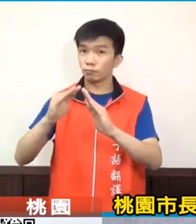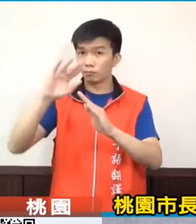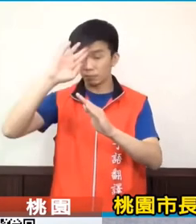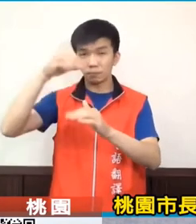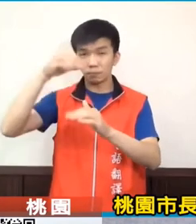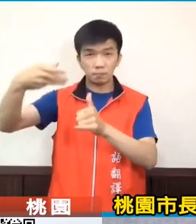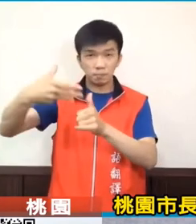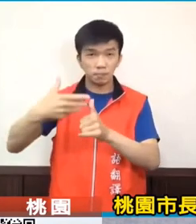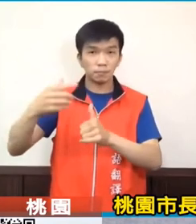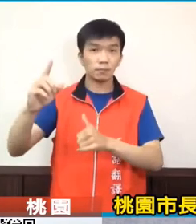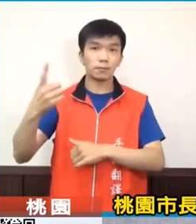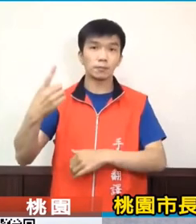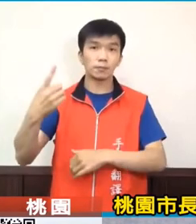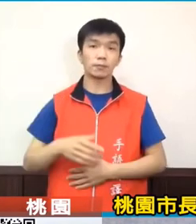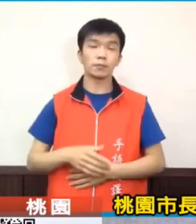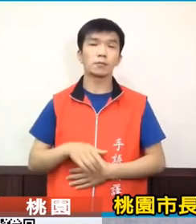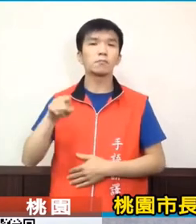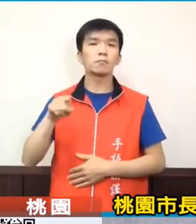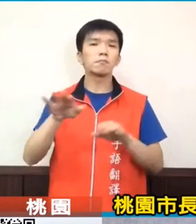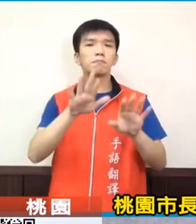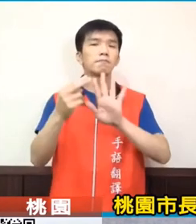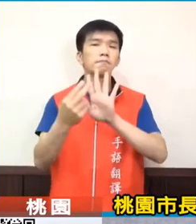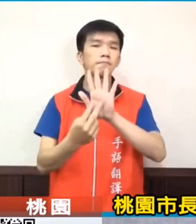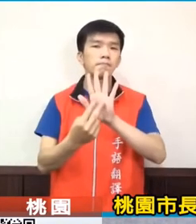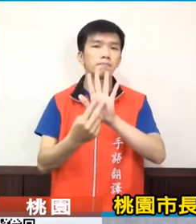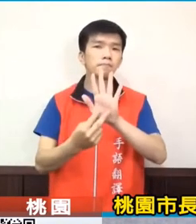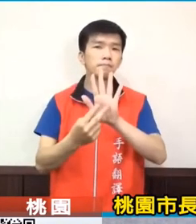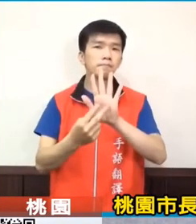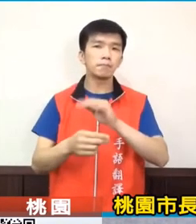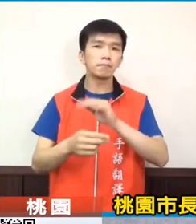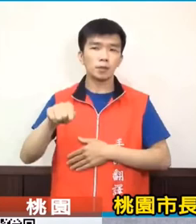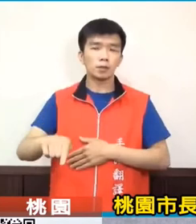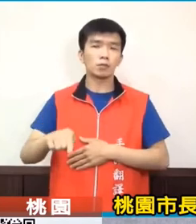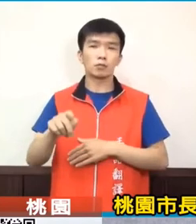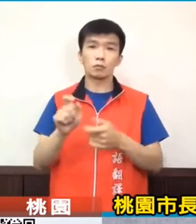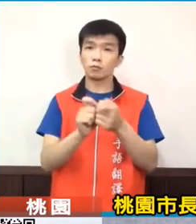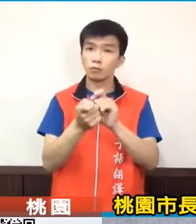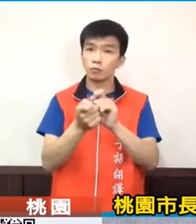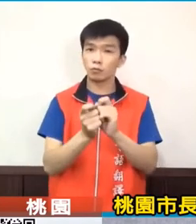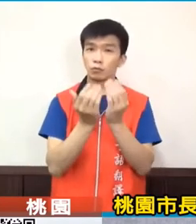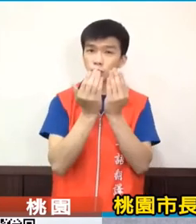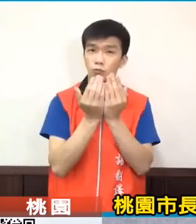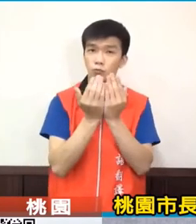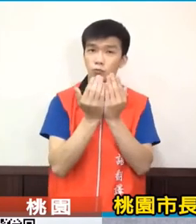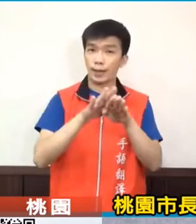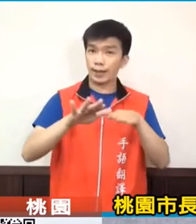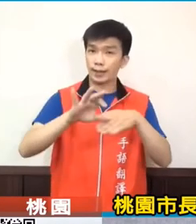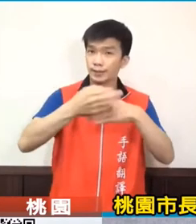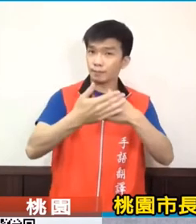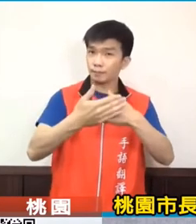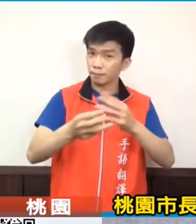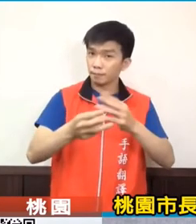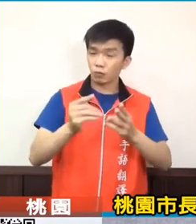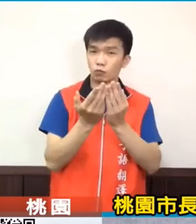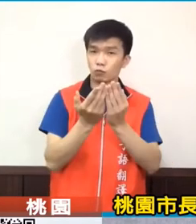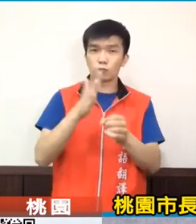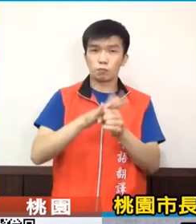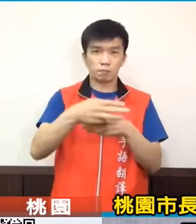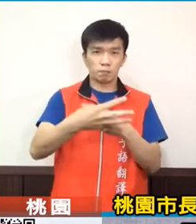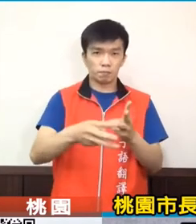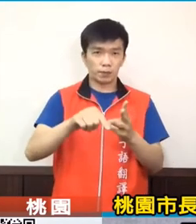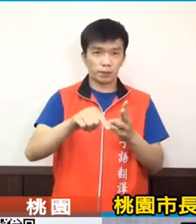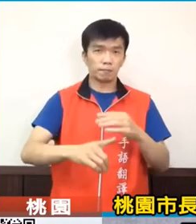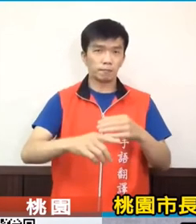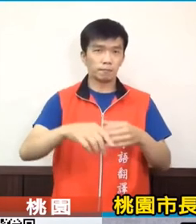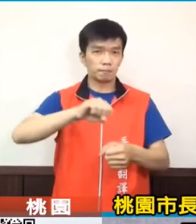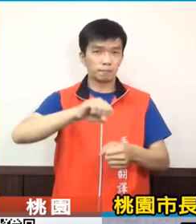的这个情况是跟这个安亲班有关，那有新裁检出10位，